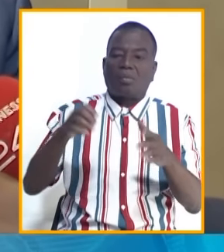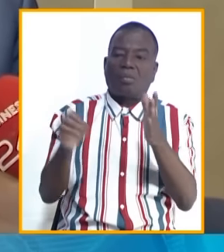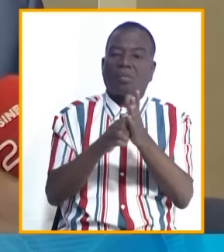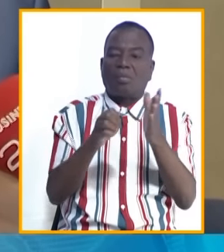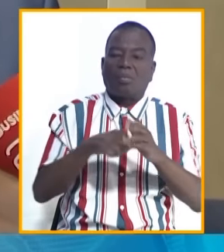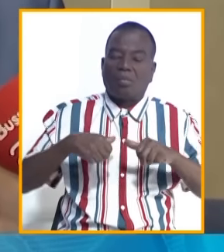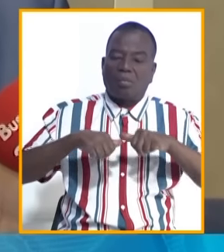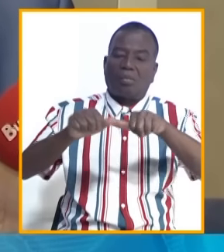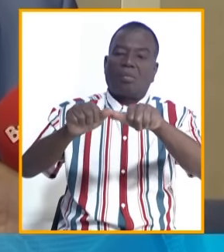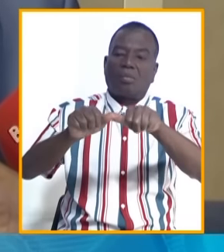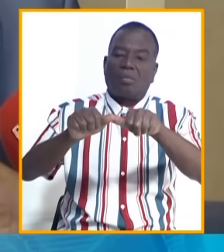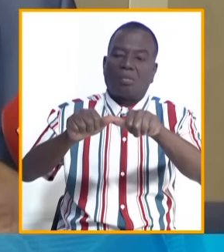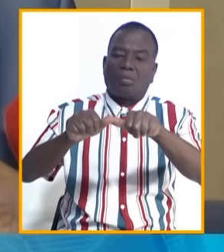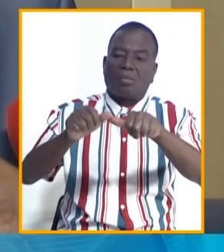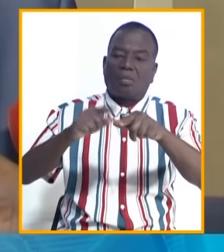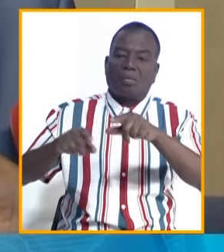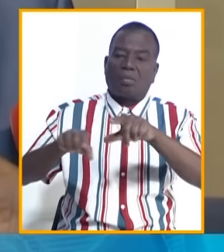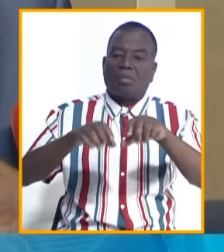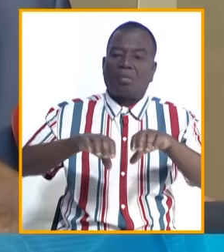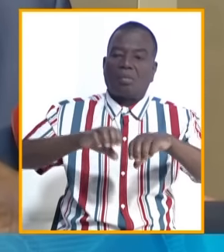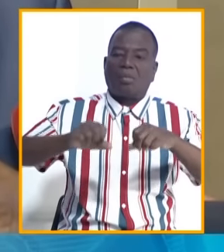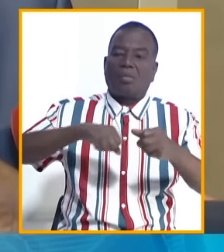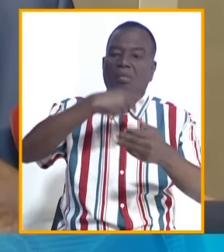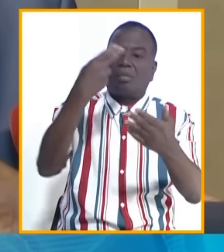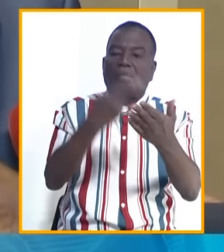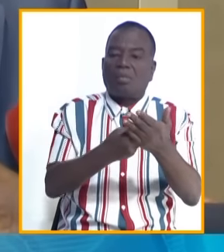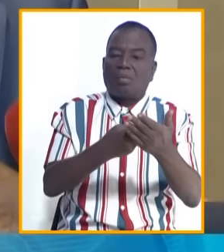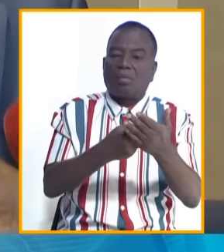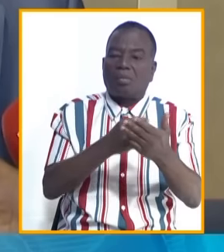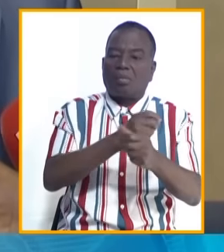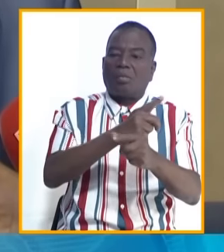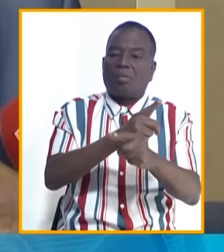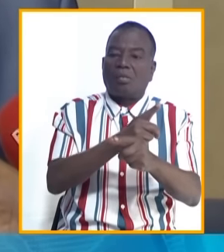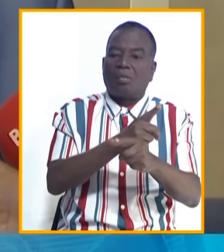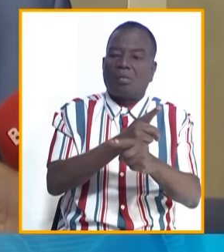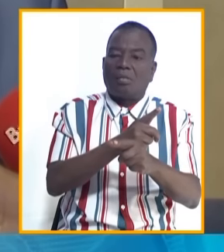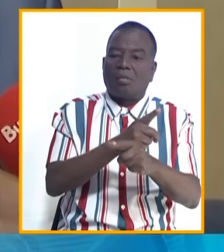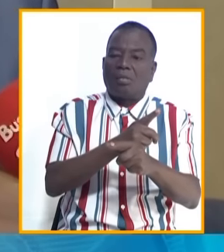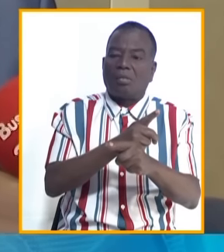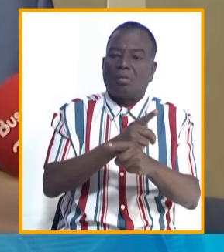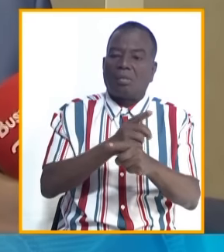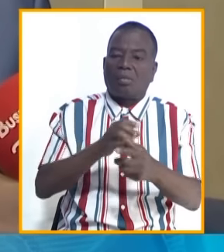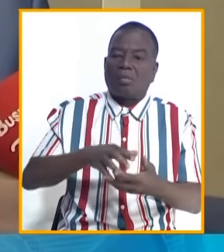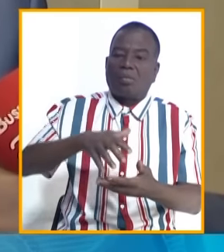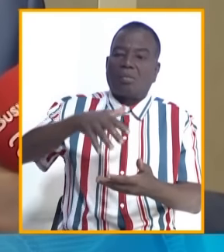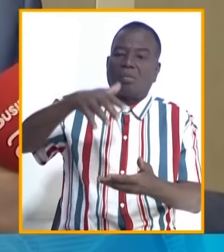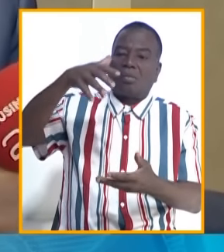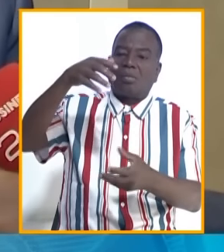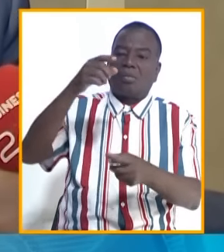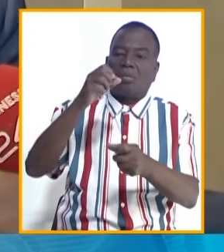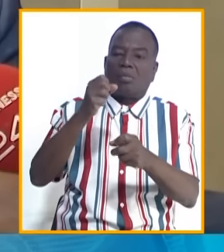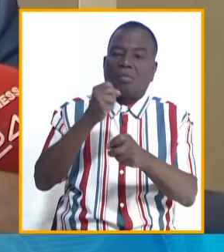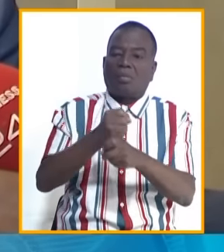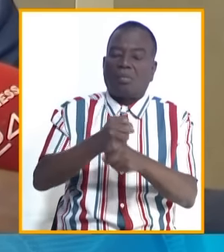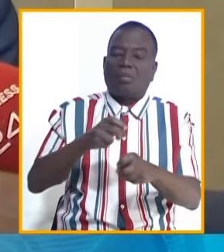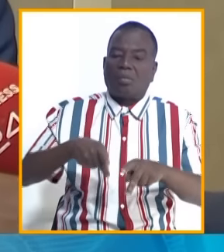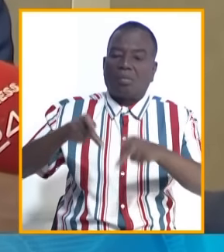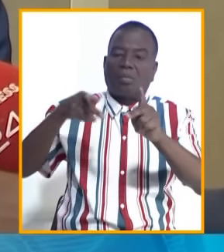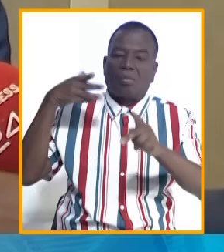l'économie continue à faire preuve de résilience, une croissance solide qui